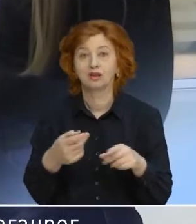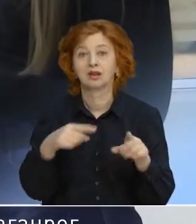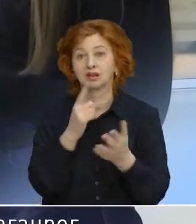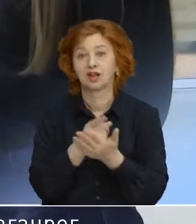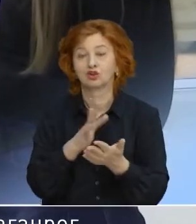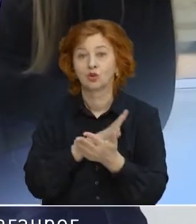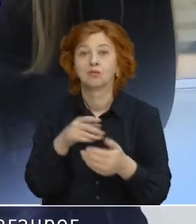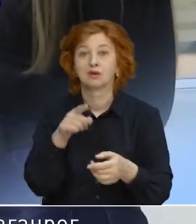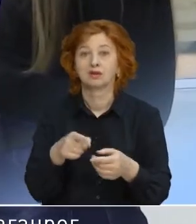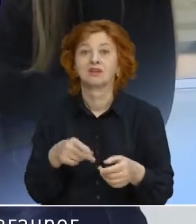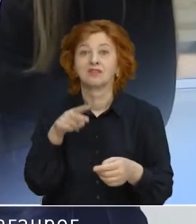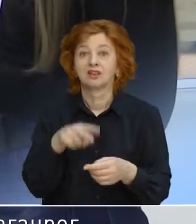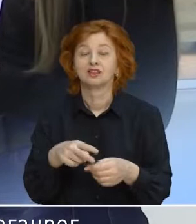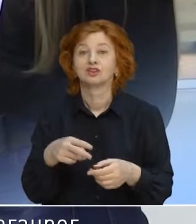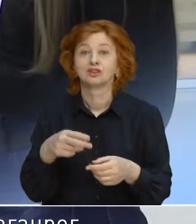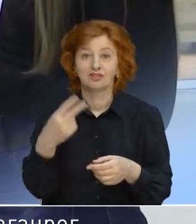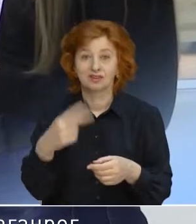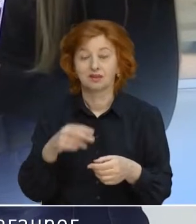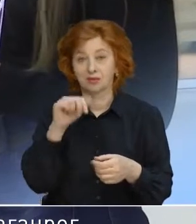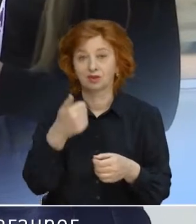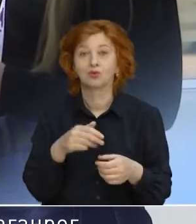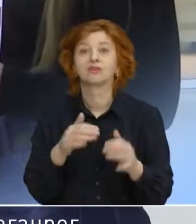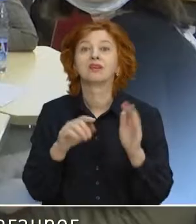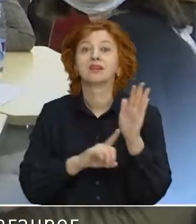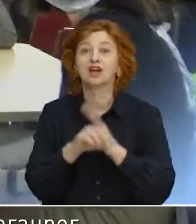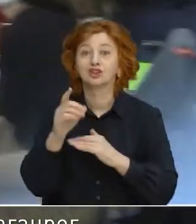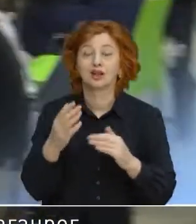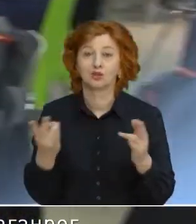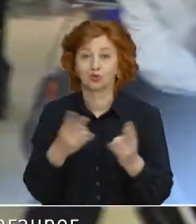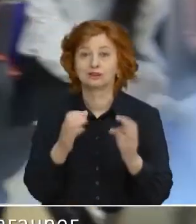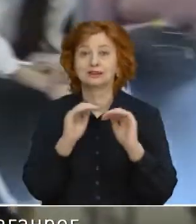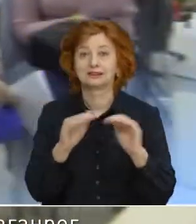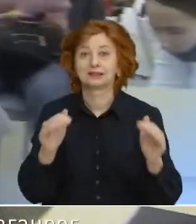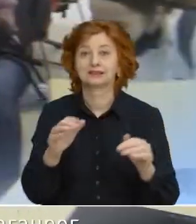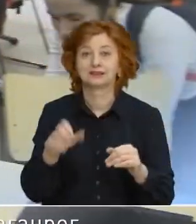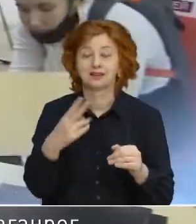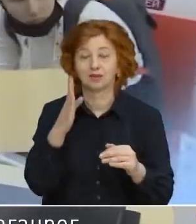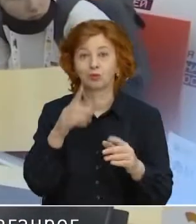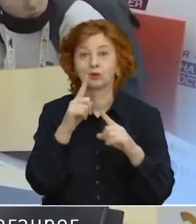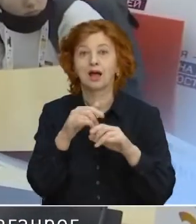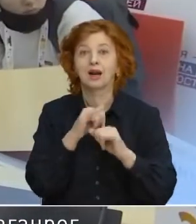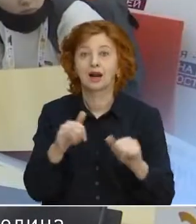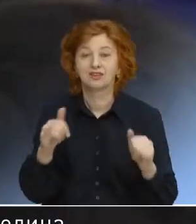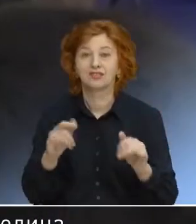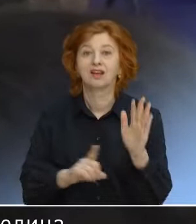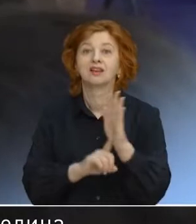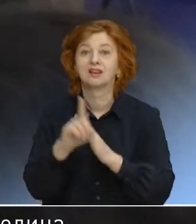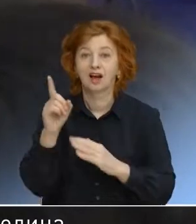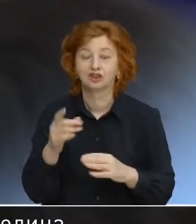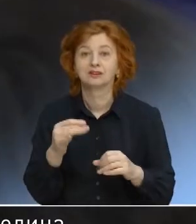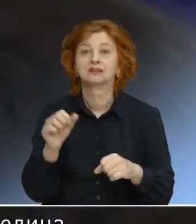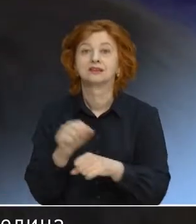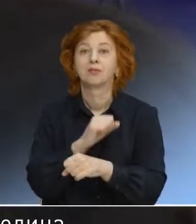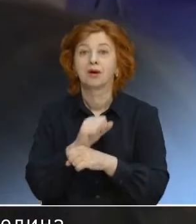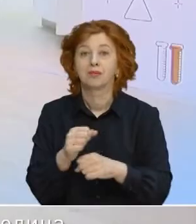Гурьева, будущий методист, а возможно и заведующая детским садом. Уже знает, как будет развивать маленьких воспитанников. За победой